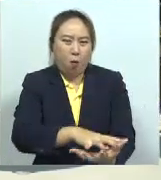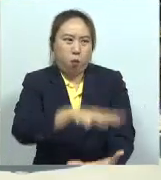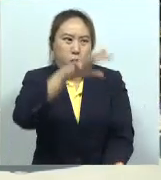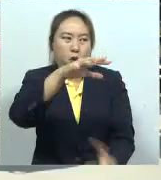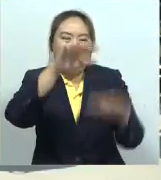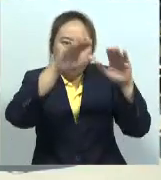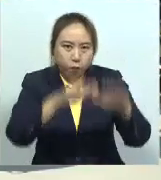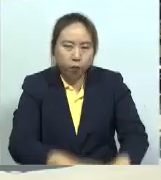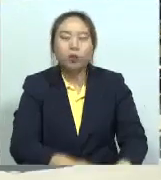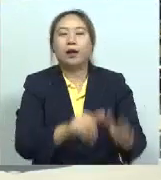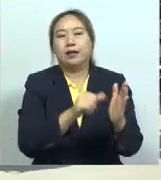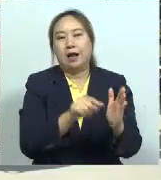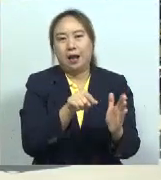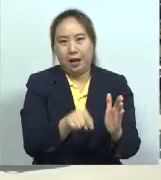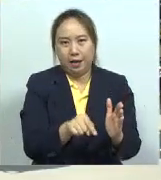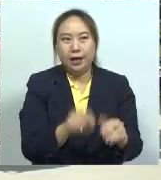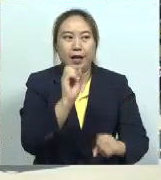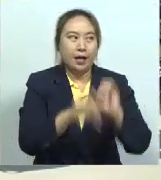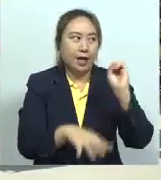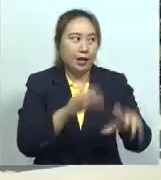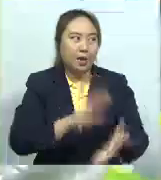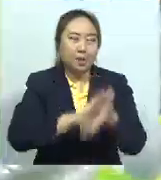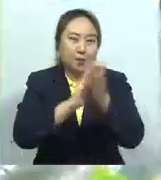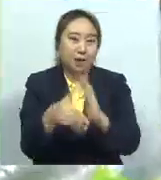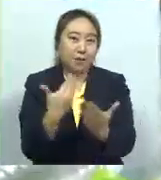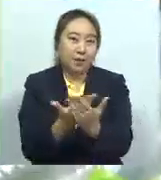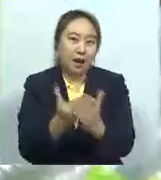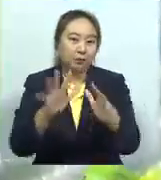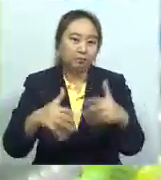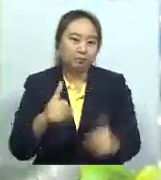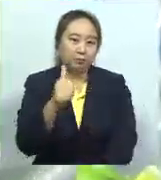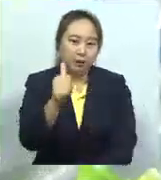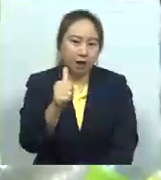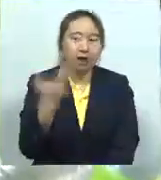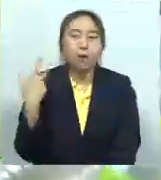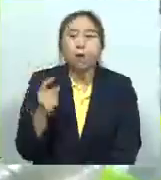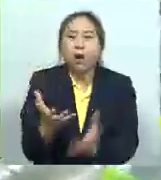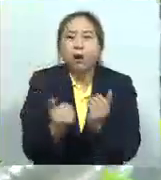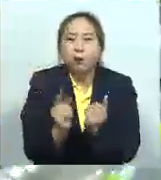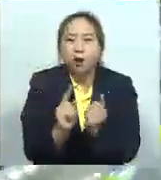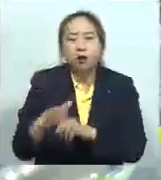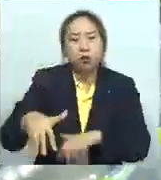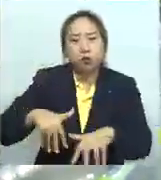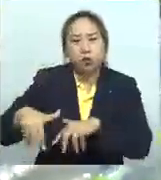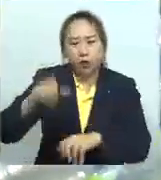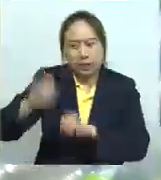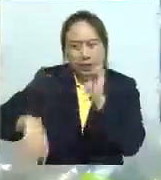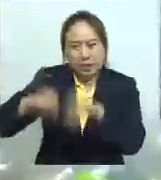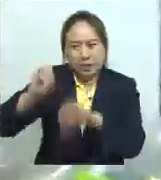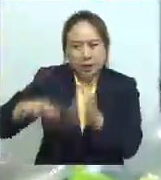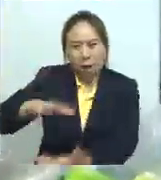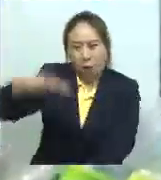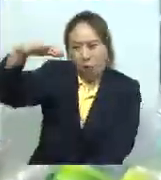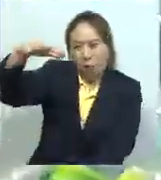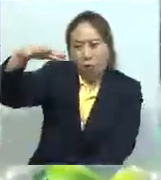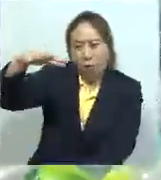และยังคงสามารถเปลี่ยนขยะให้กลับมามีมูลค่าเพิ่มได้อีกด้วยสำหรับประโยชน์ที่เกิดขึ้นนอกจากชุมชนจะได้ลดปริมาณขยะที่มีจำนวนมาก